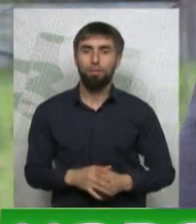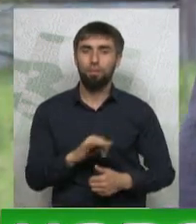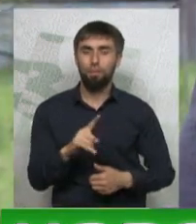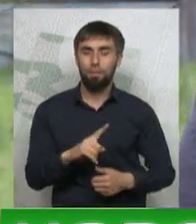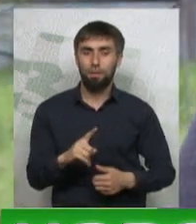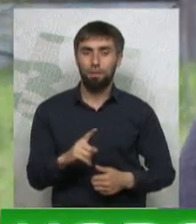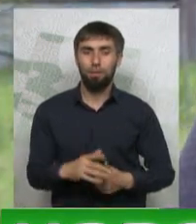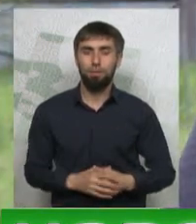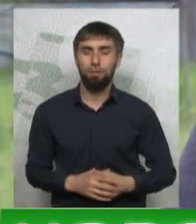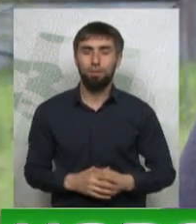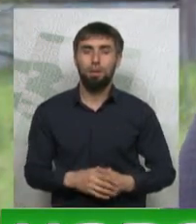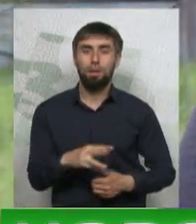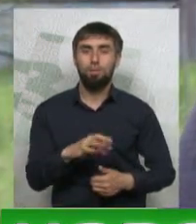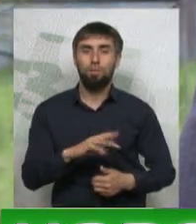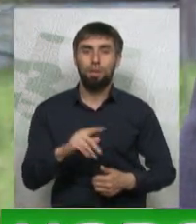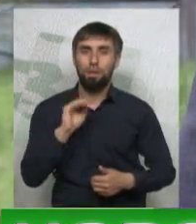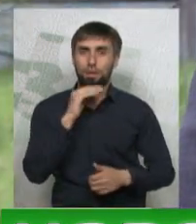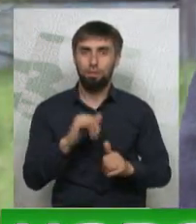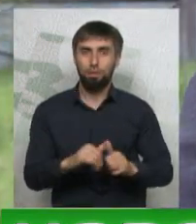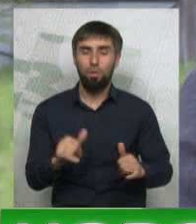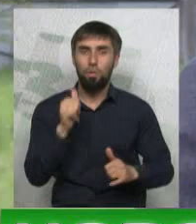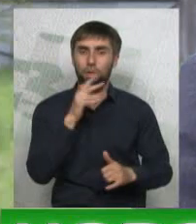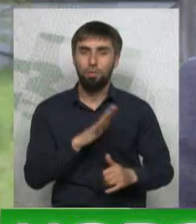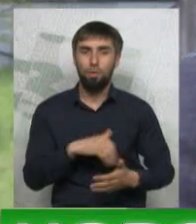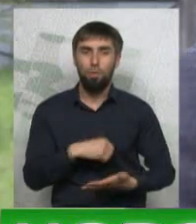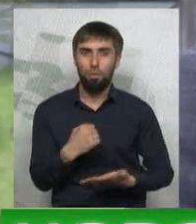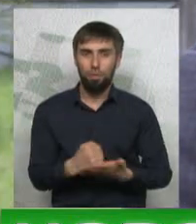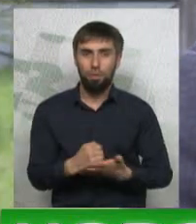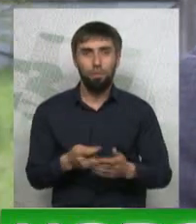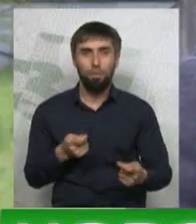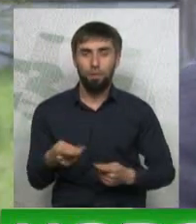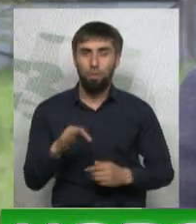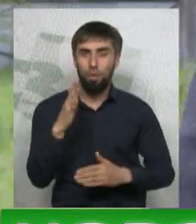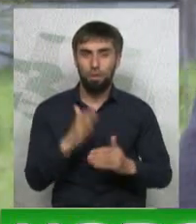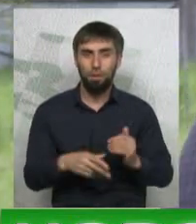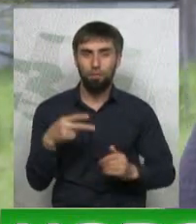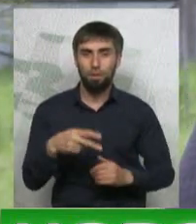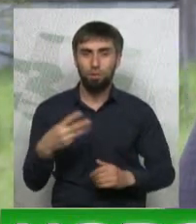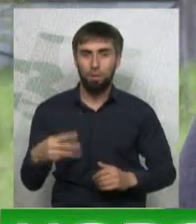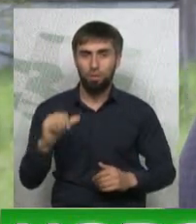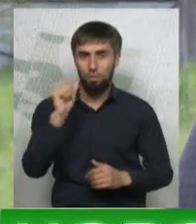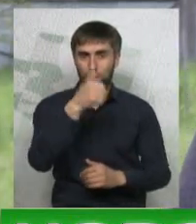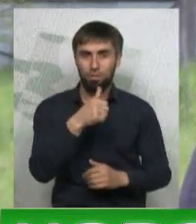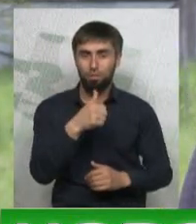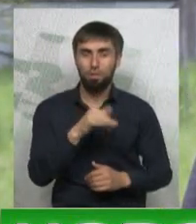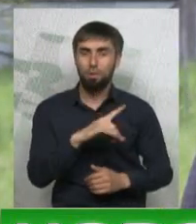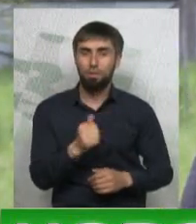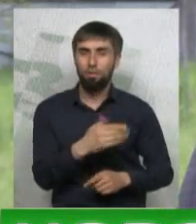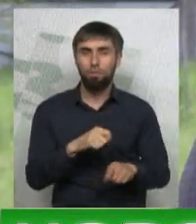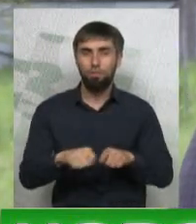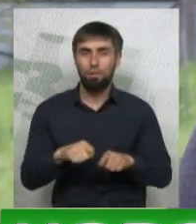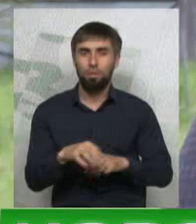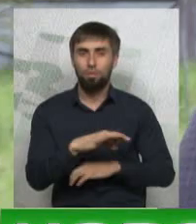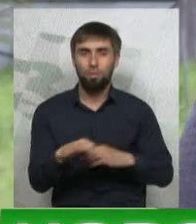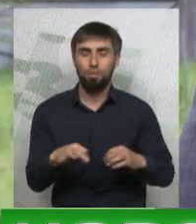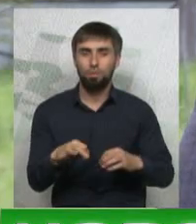из модели экономического развития, которая была утверждена правительством до конца 2030 года, за счет инвестиционных